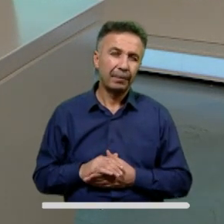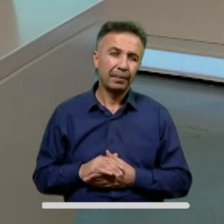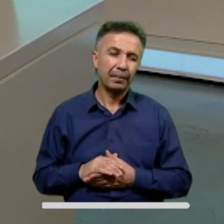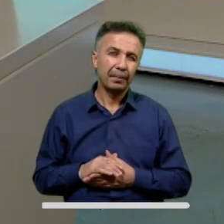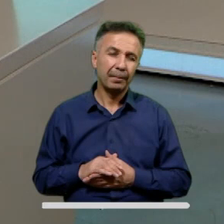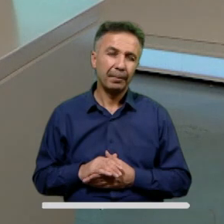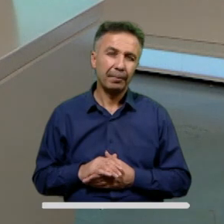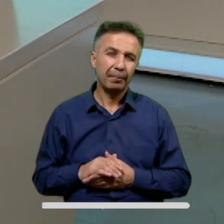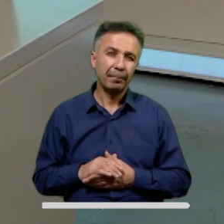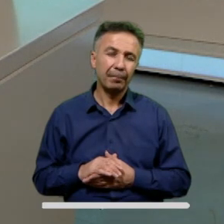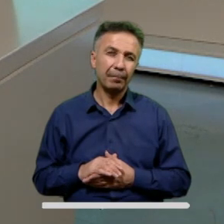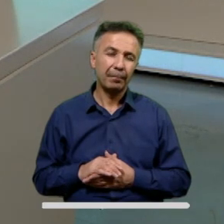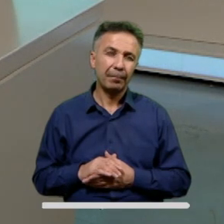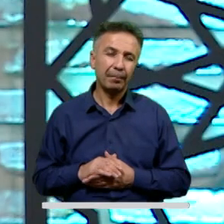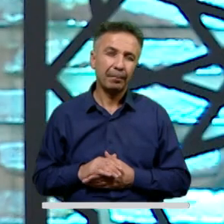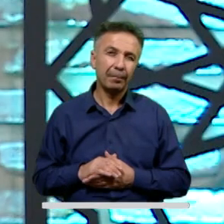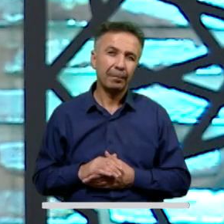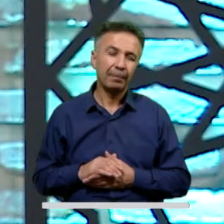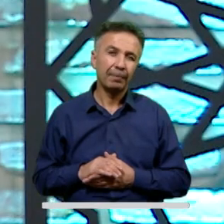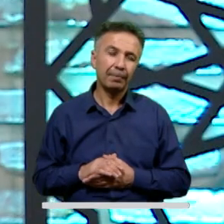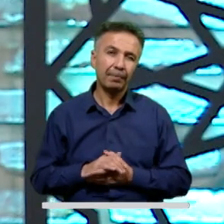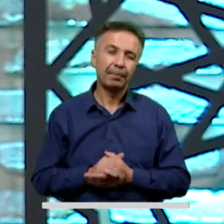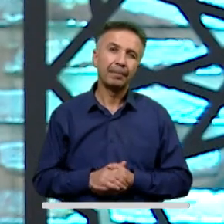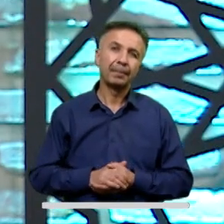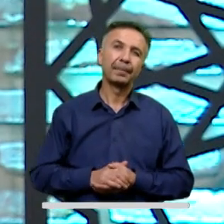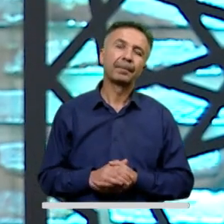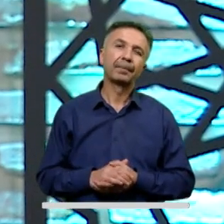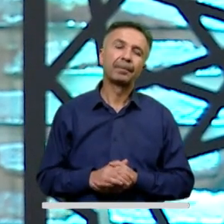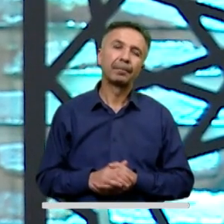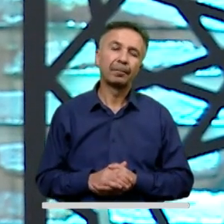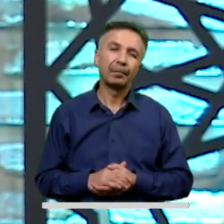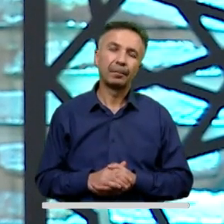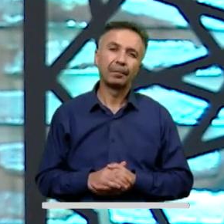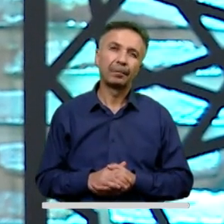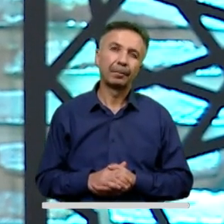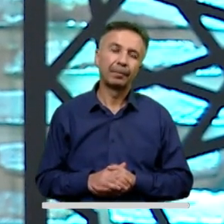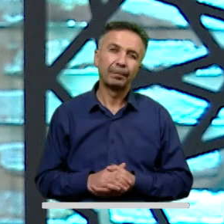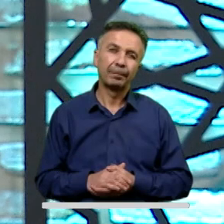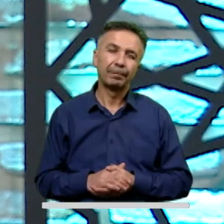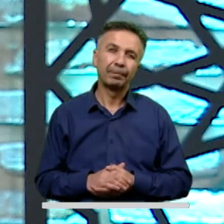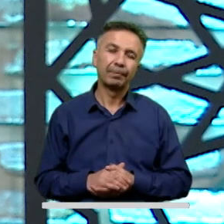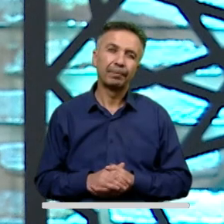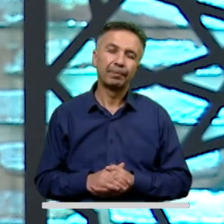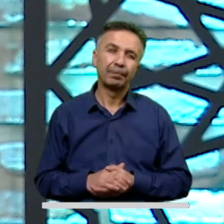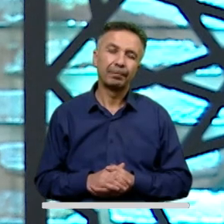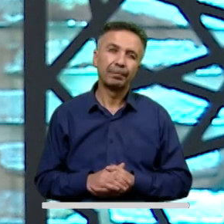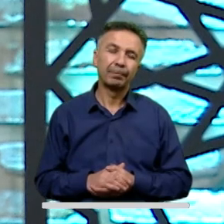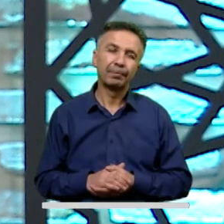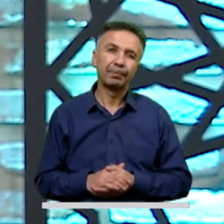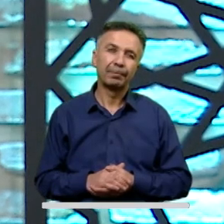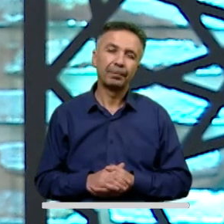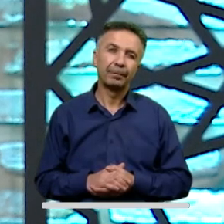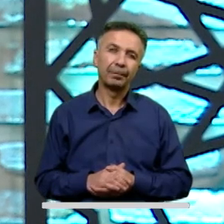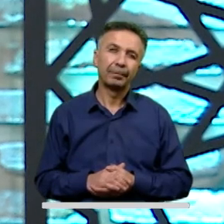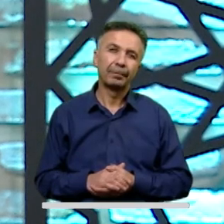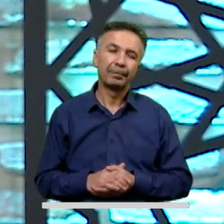defasında öderim o kurban parasını. Peki. Soralım. Bakalım hocam ne diyecek? Cenab-ı Allah size sağlık afiyet versin. Evladınıza da sağlık afiyet